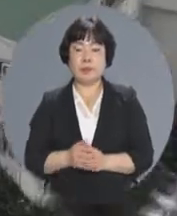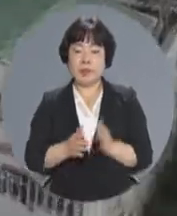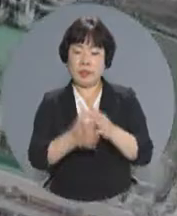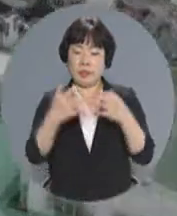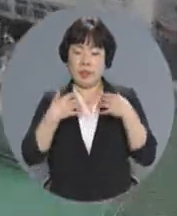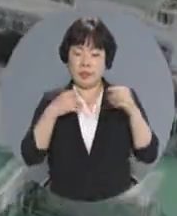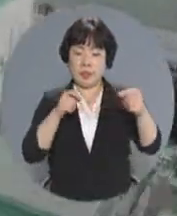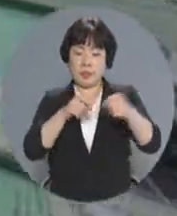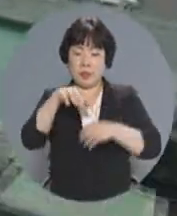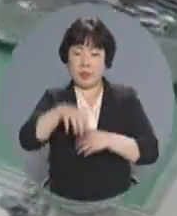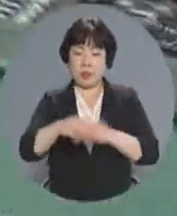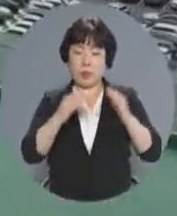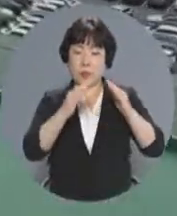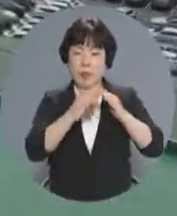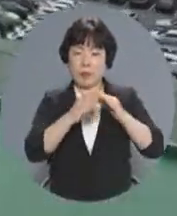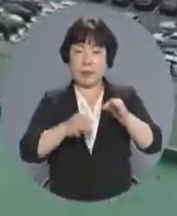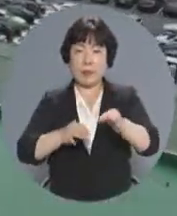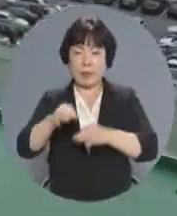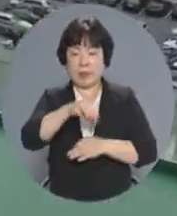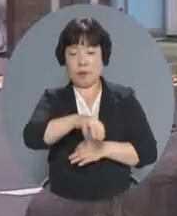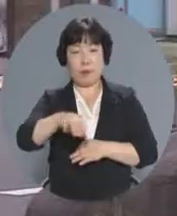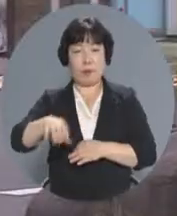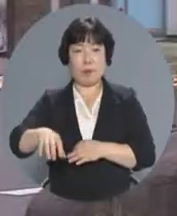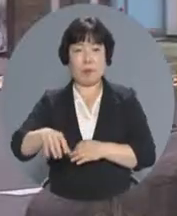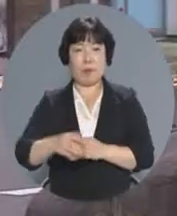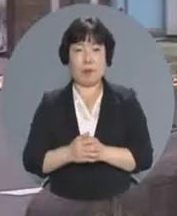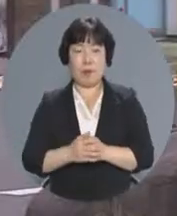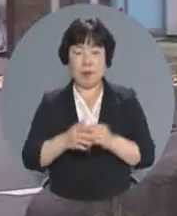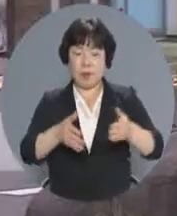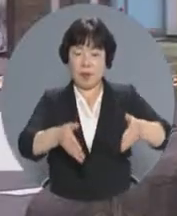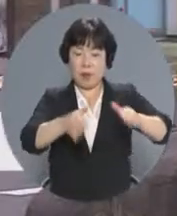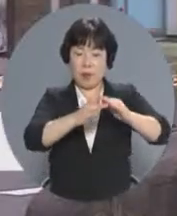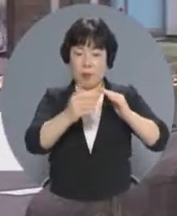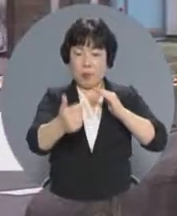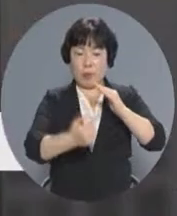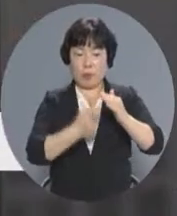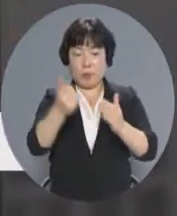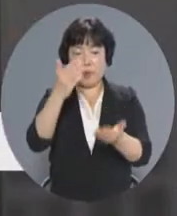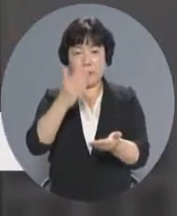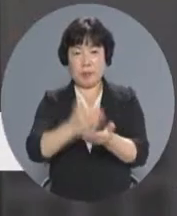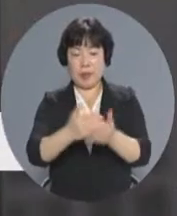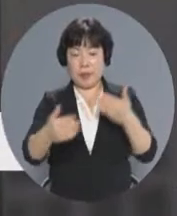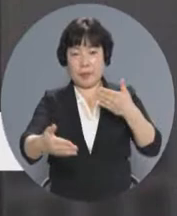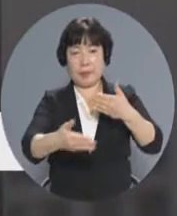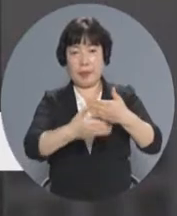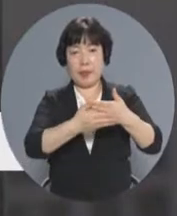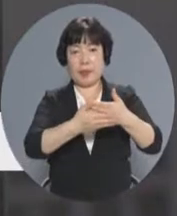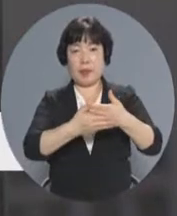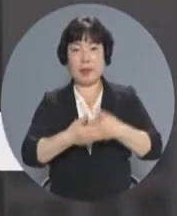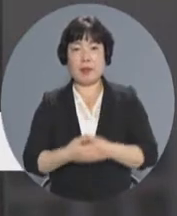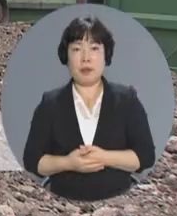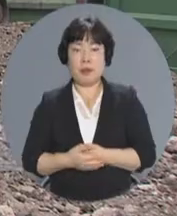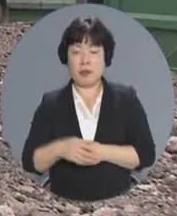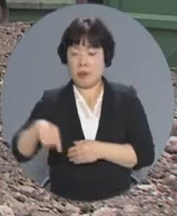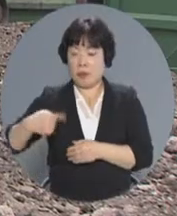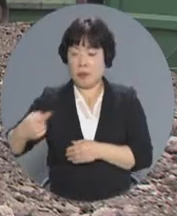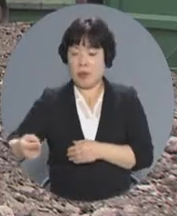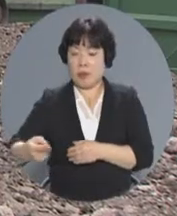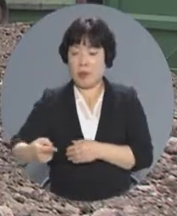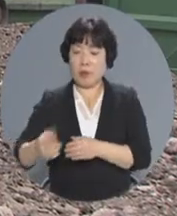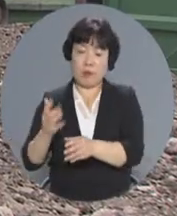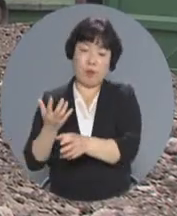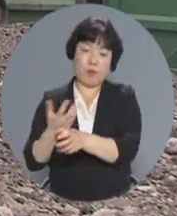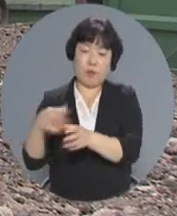시청과 인접한 주택과 상가 부지입니다. 건물마다 출입을 금지하는 안내문이 붙어 있고 한쪽에서는